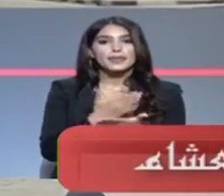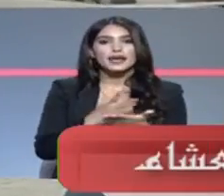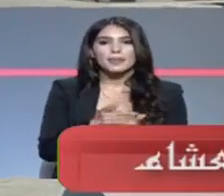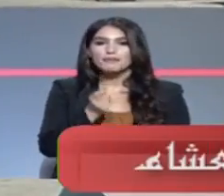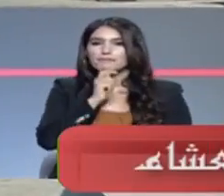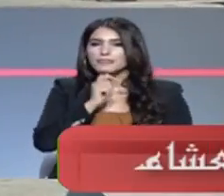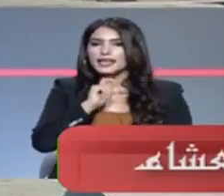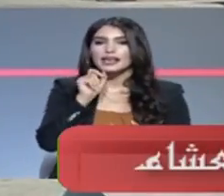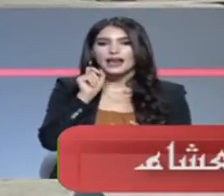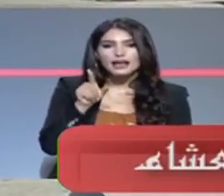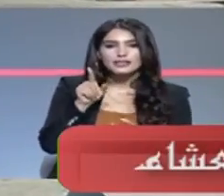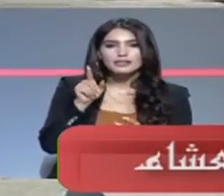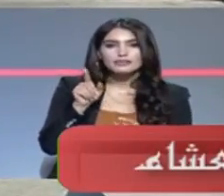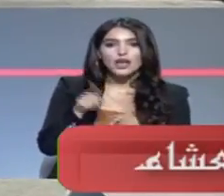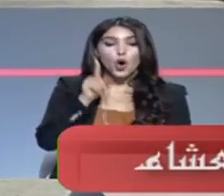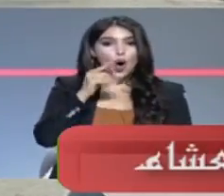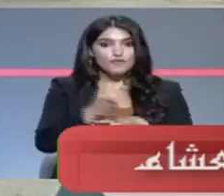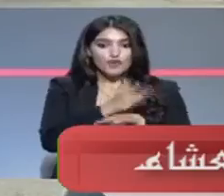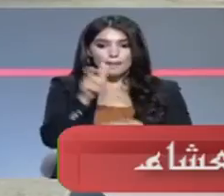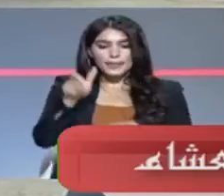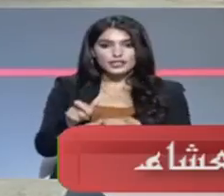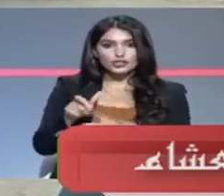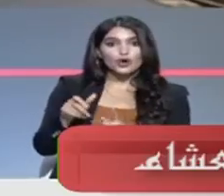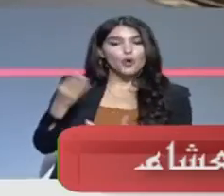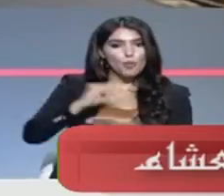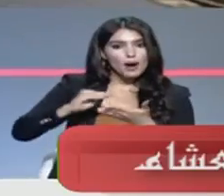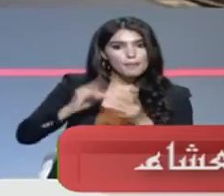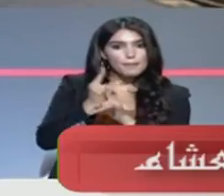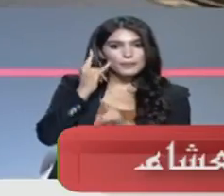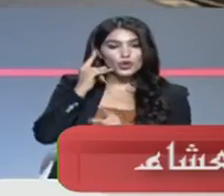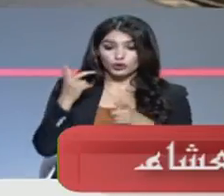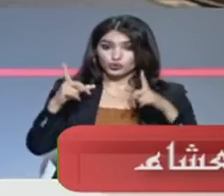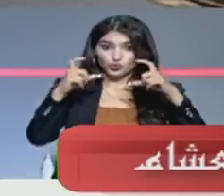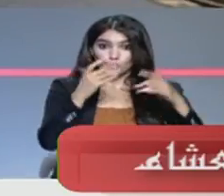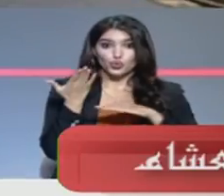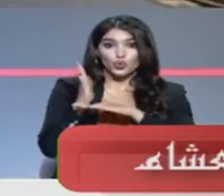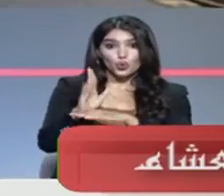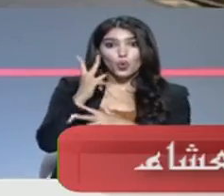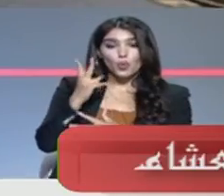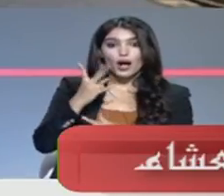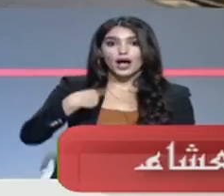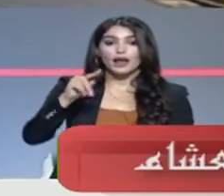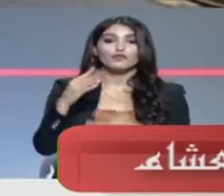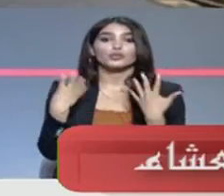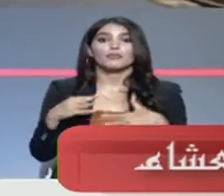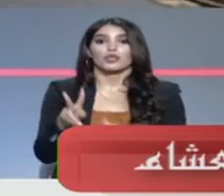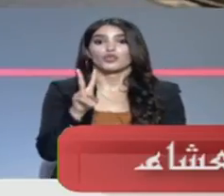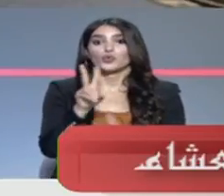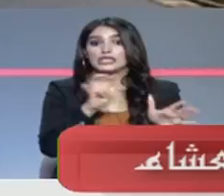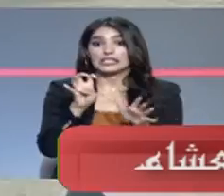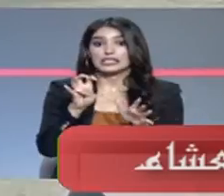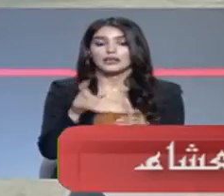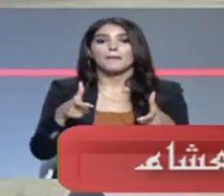وخاصة المدة الأخيرة عنا ناشط ومدون نزل صورة هي مأخوذة سنة 1992